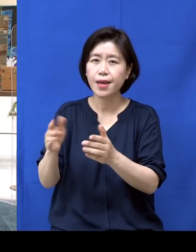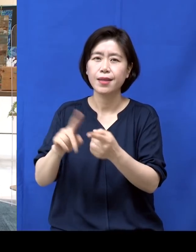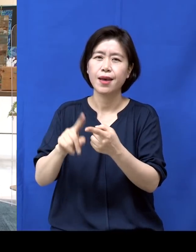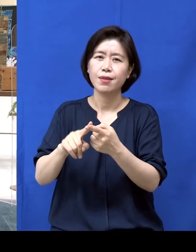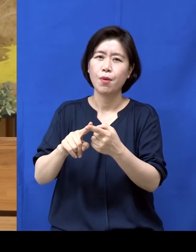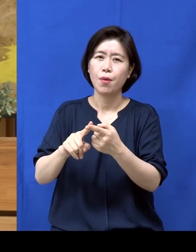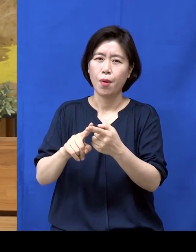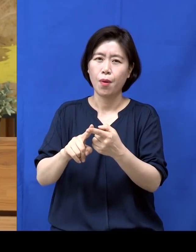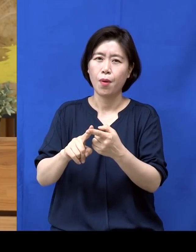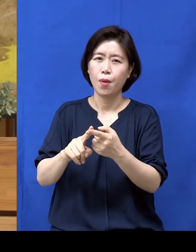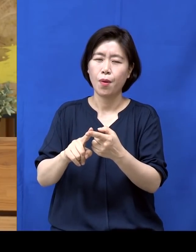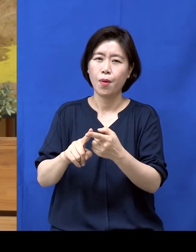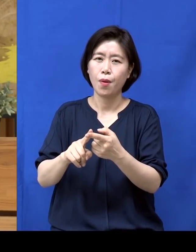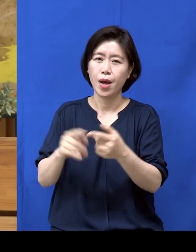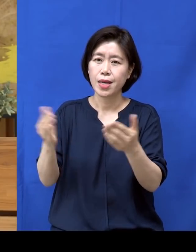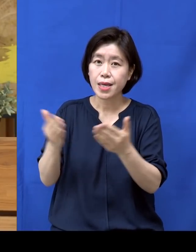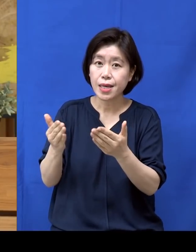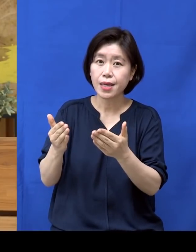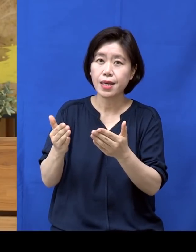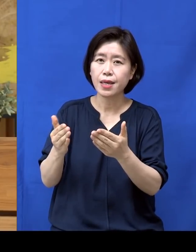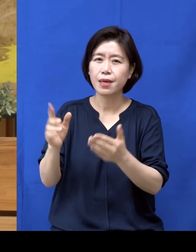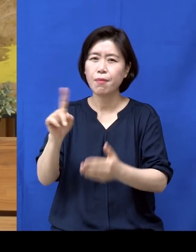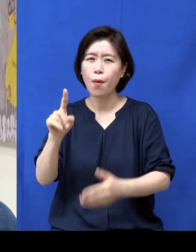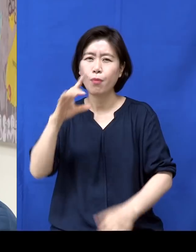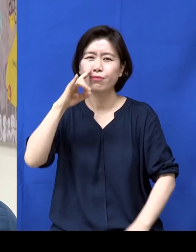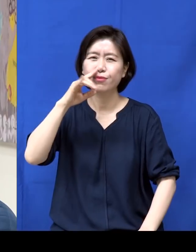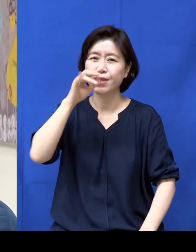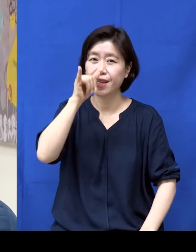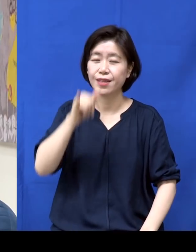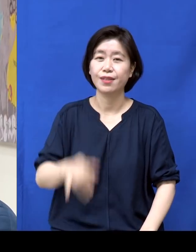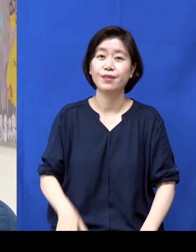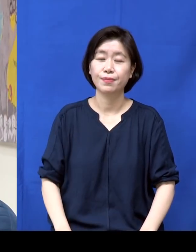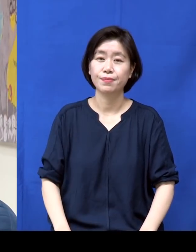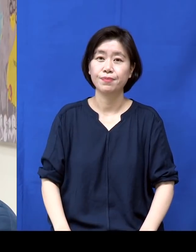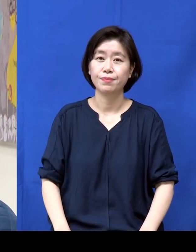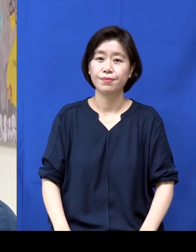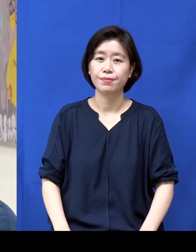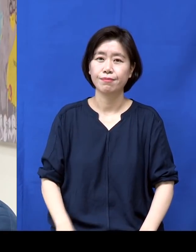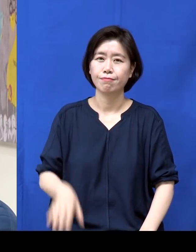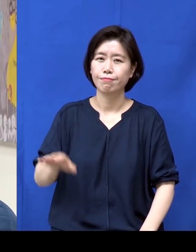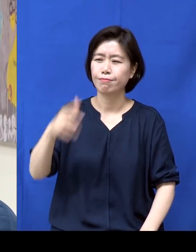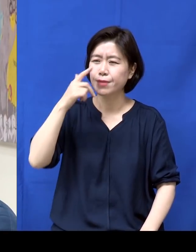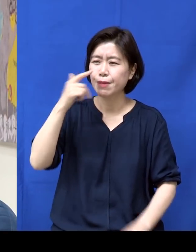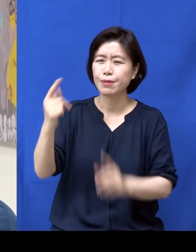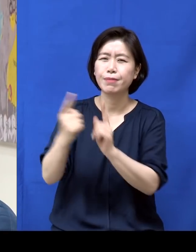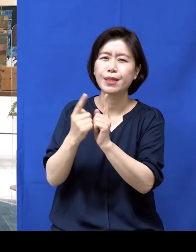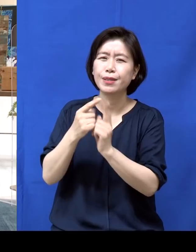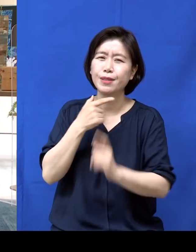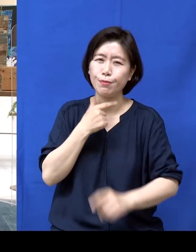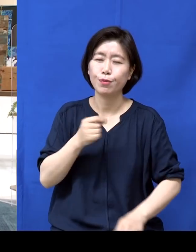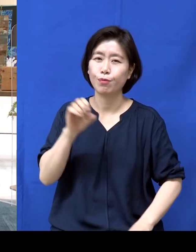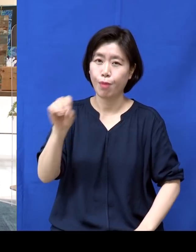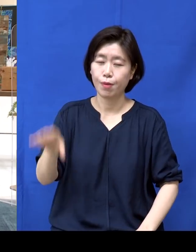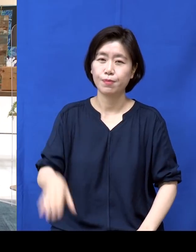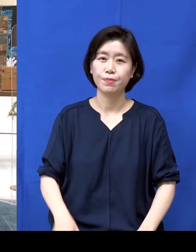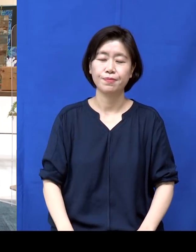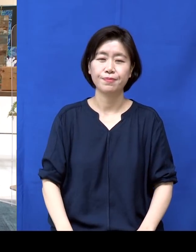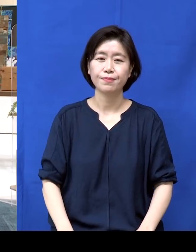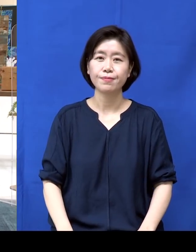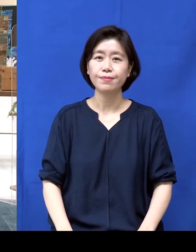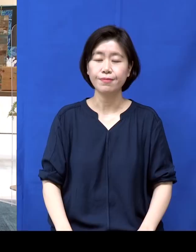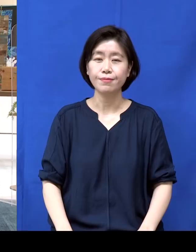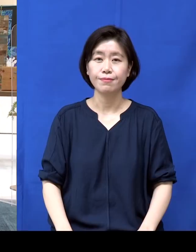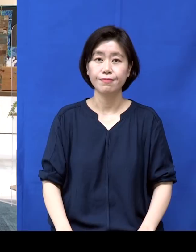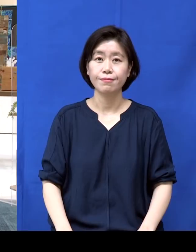되는지 어떻게 돼야 되는지 궁금하니까. 봐야 알죠. 예. 예. 그래서 면담을 요청한 거예요, 제가. 예. 그 친구 통해서. 그랬더니